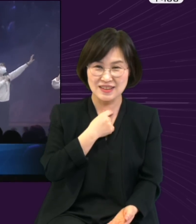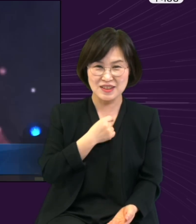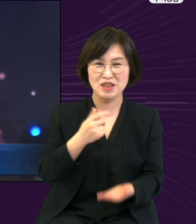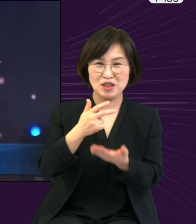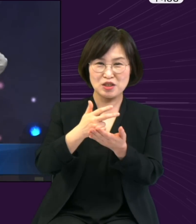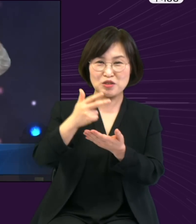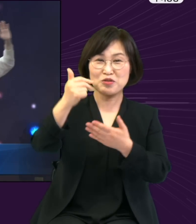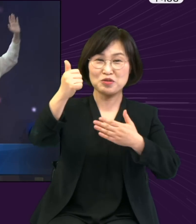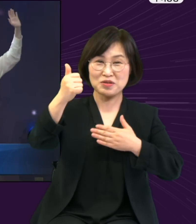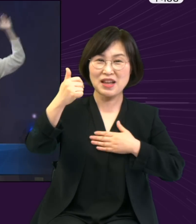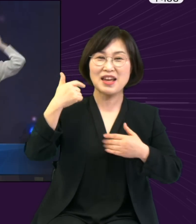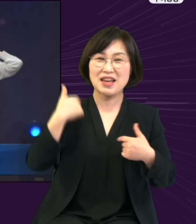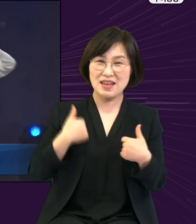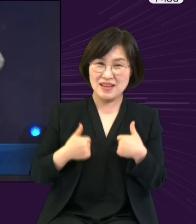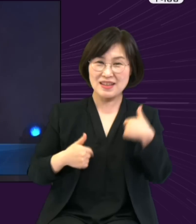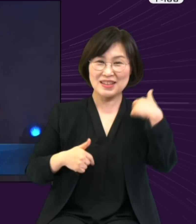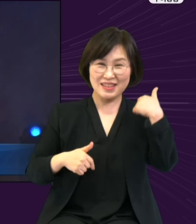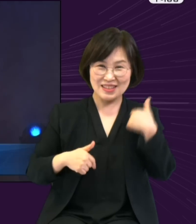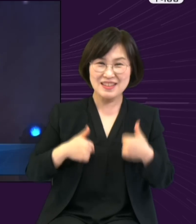주의 기쁨